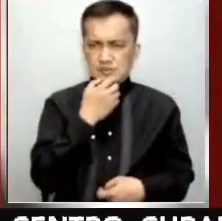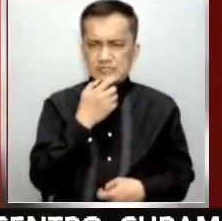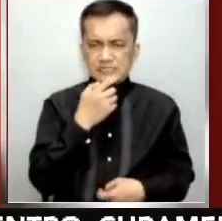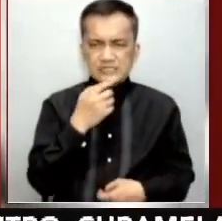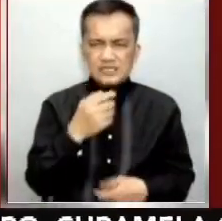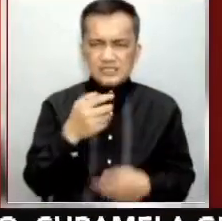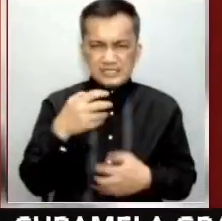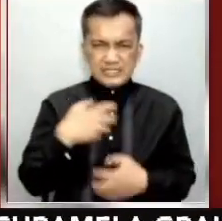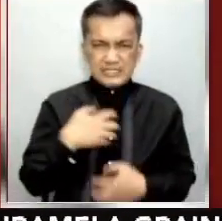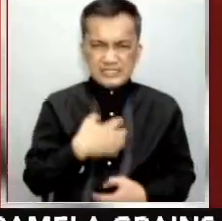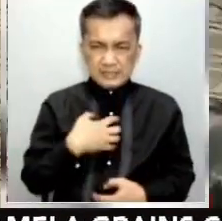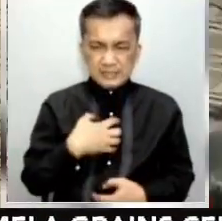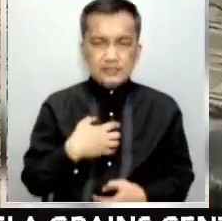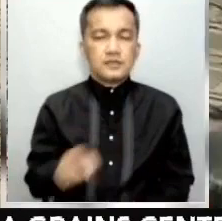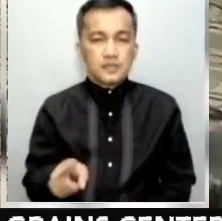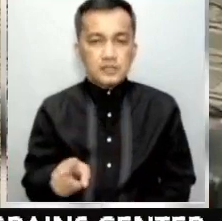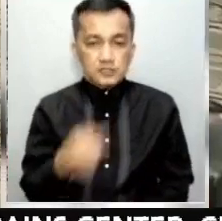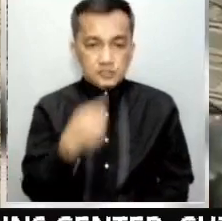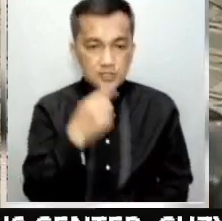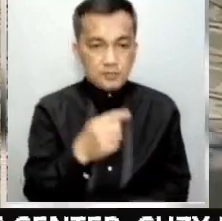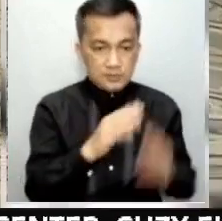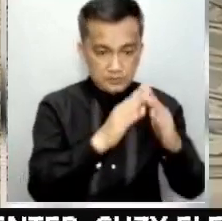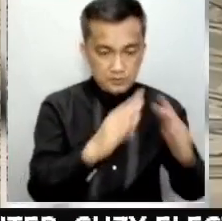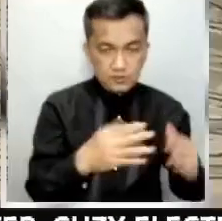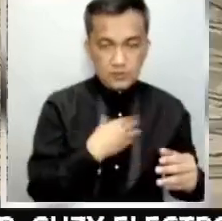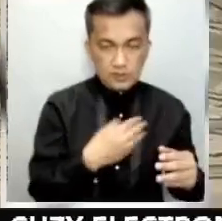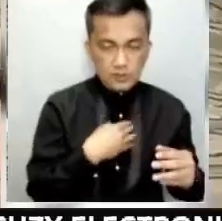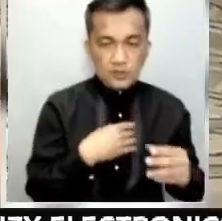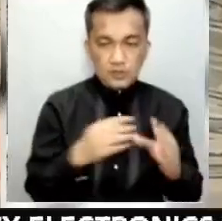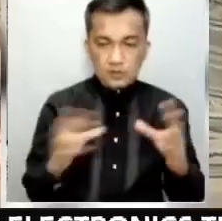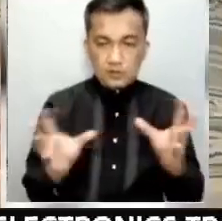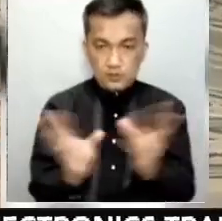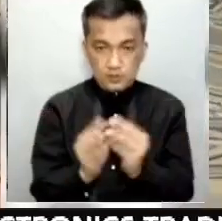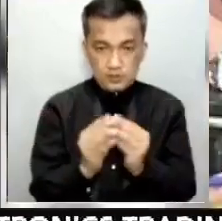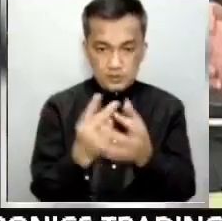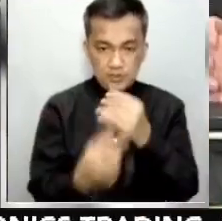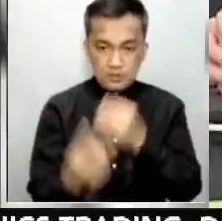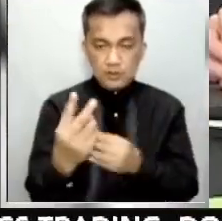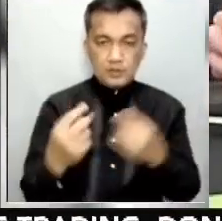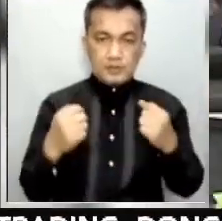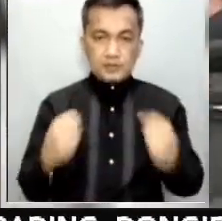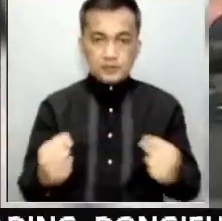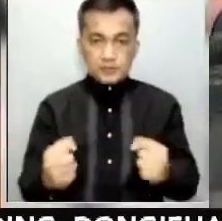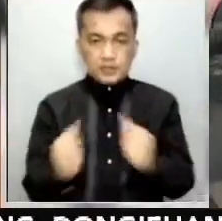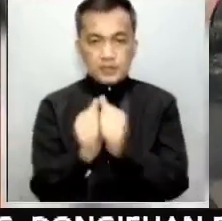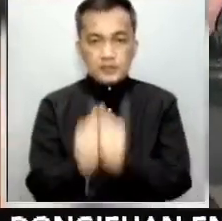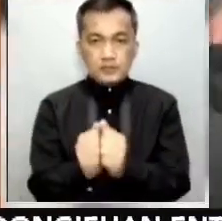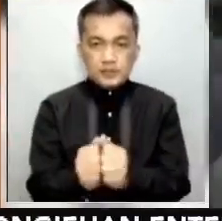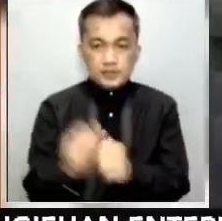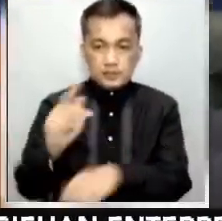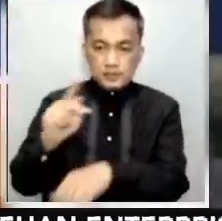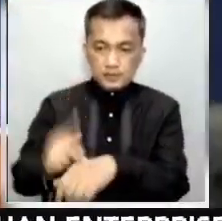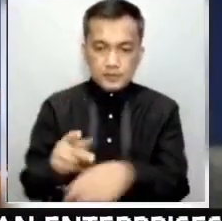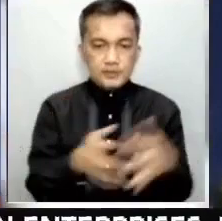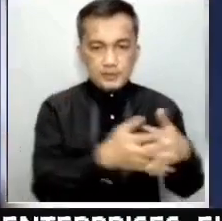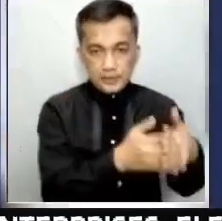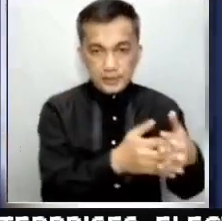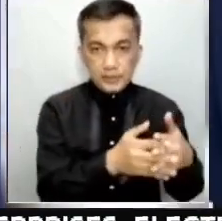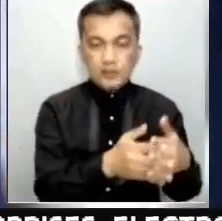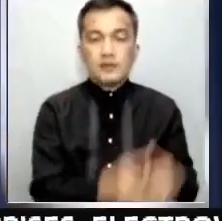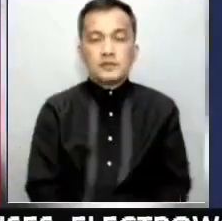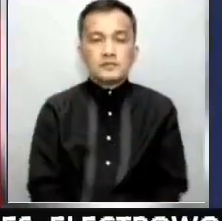White House na pag-uusapan din ng dalawang leader ang pagpapalakas ng alyansa ng Pilipinas at Amerika at ang